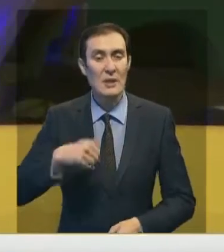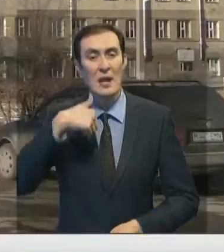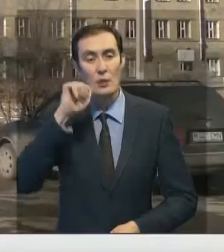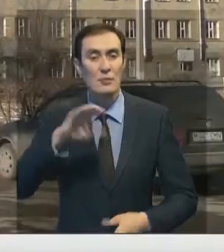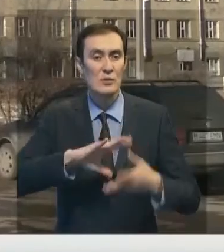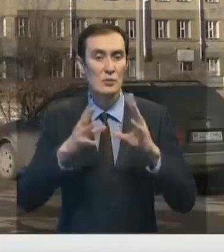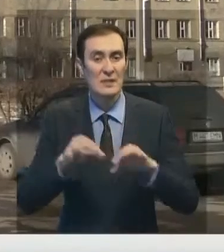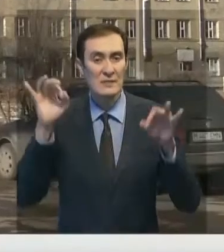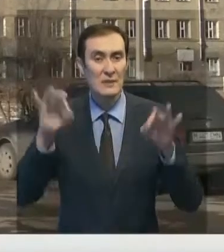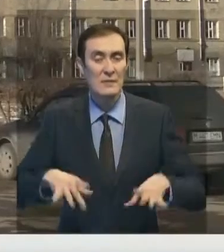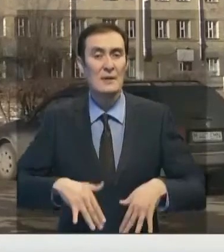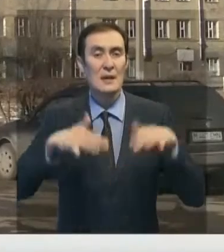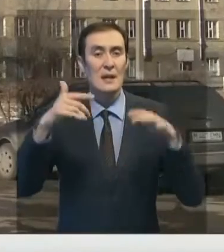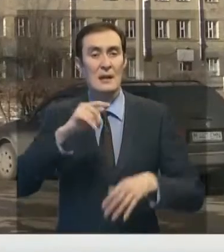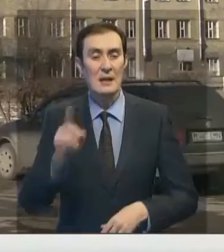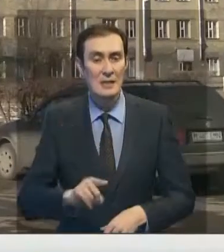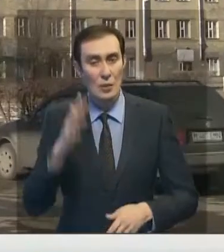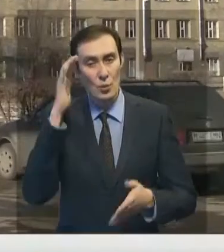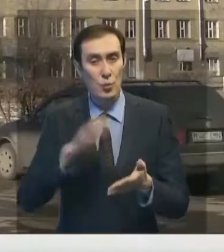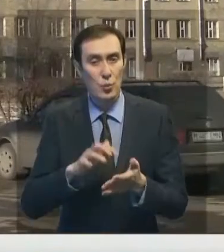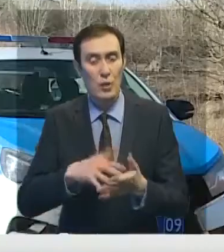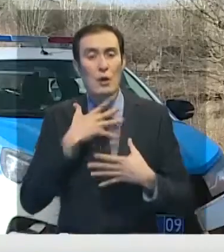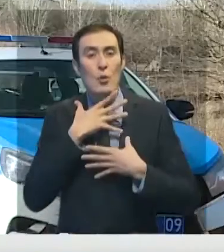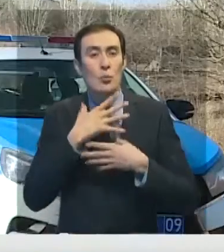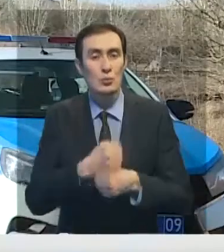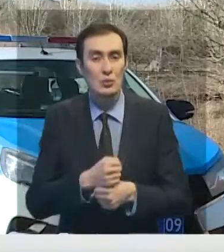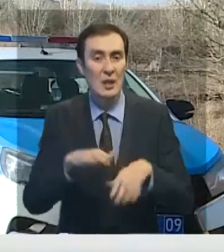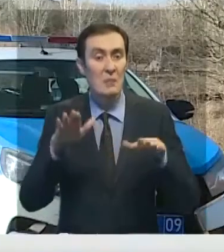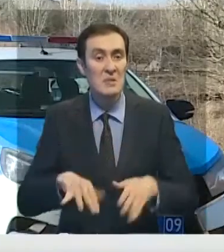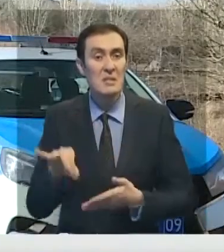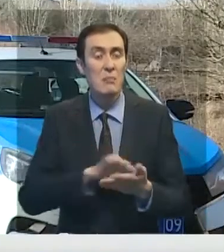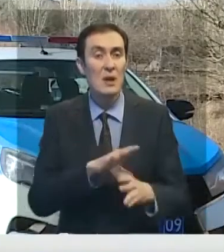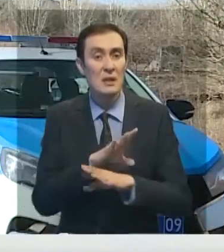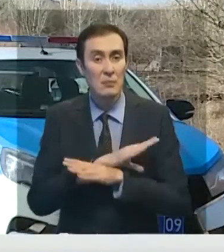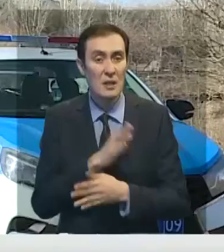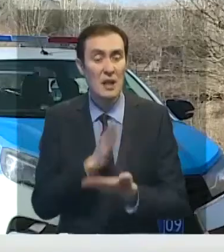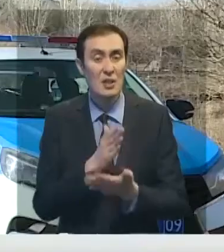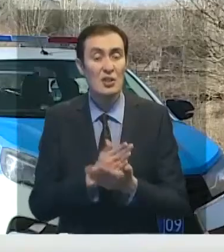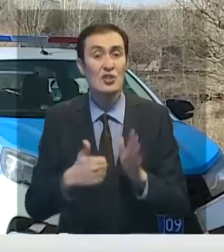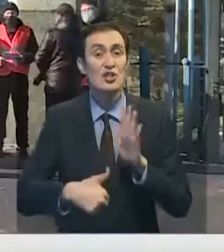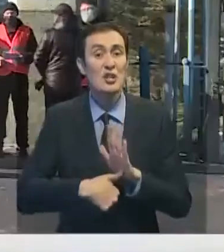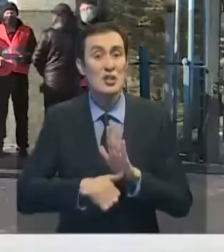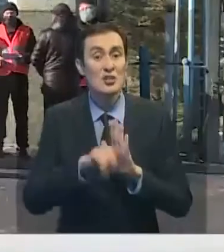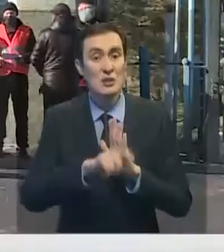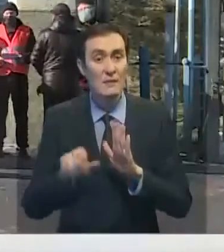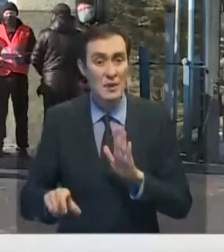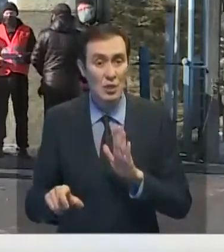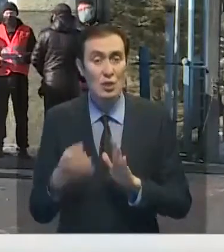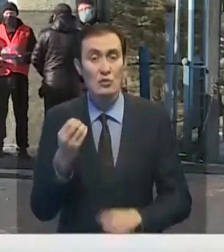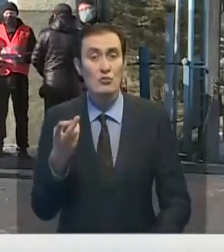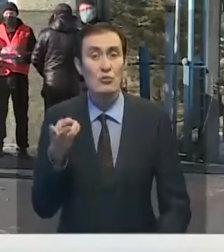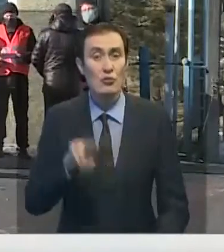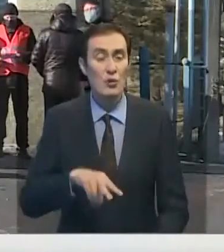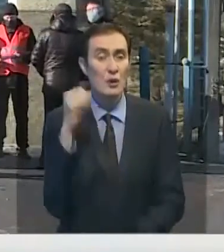накануне. Из-за внезапного выброса метана и угля от удушья на месте погибли находившиеся в забое 6 человек. Еще